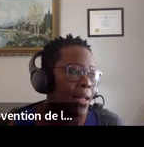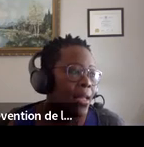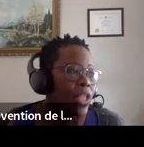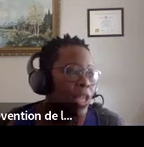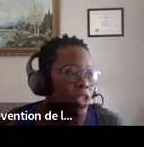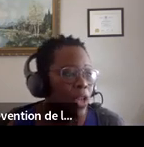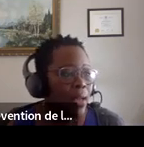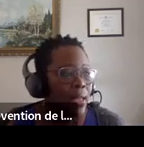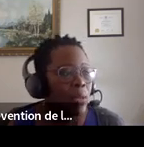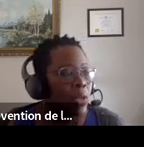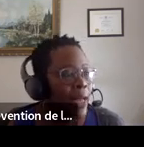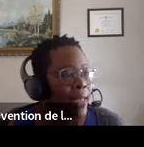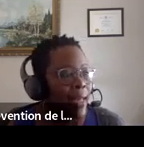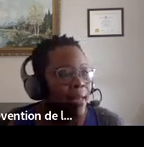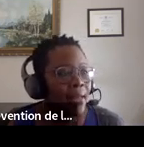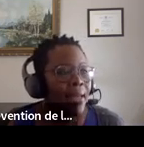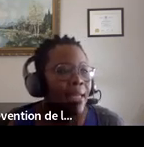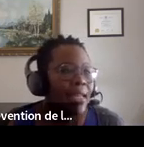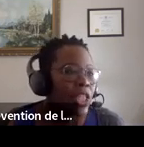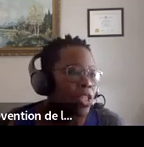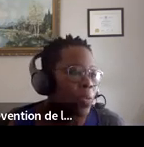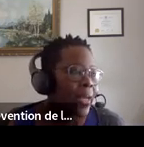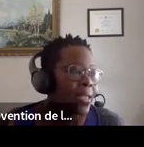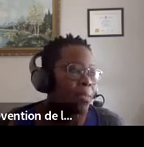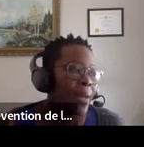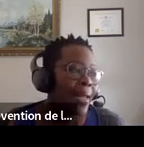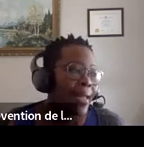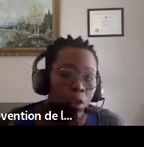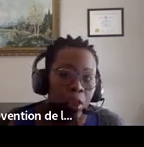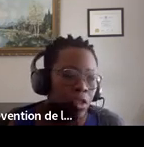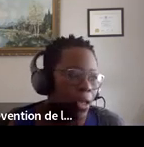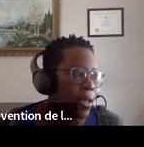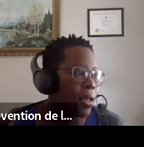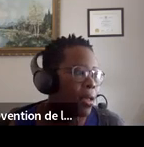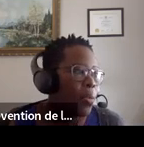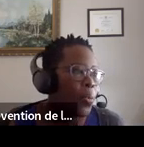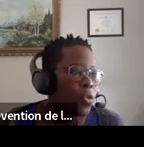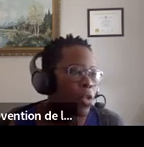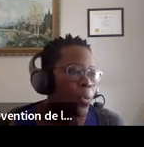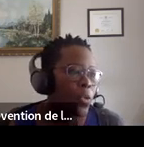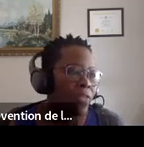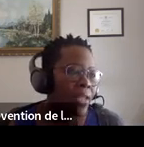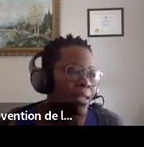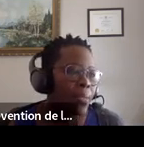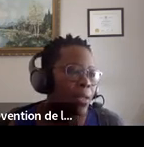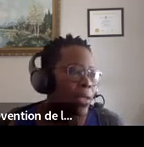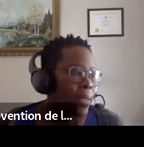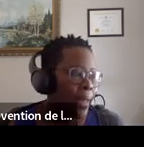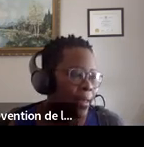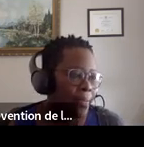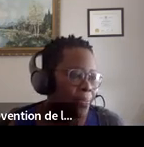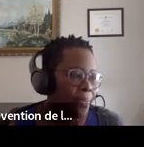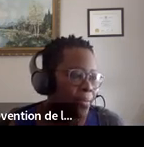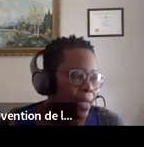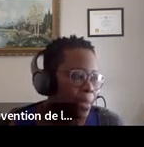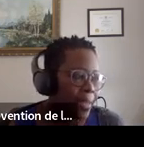culturelles. Chercheur en début de carrière, il est chercheur principal et co-chercheur pour plusieurs projets financés par le